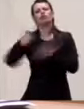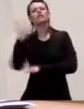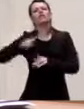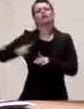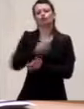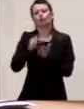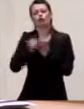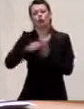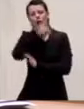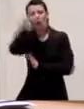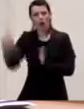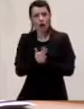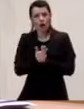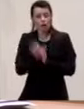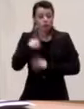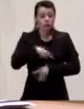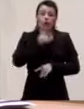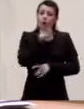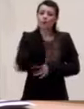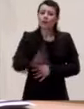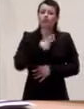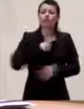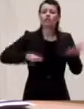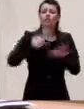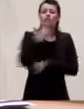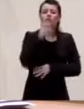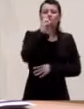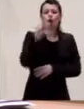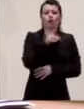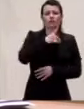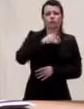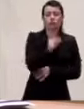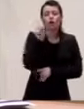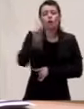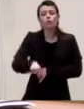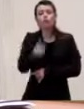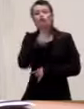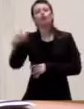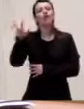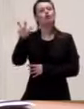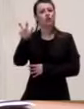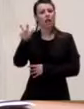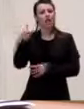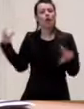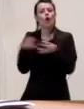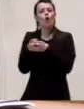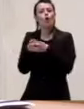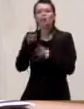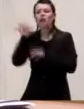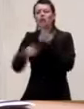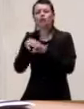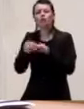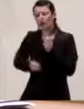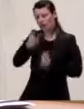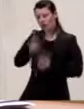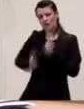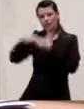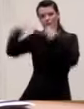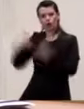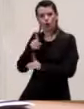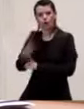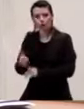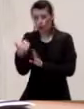sono 73 hospice e 130 unità di cure palliative domiciliari. Bene, come ricordava Daniela